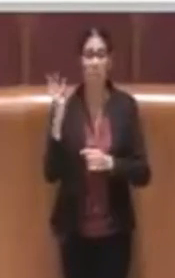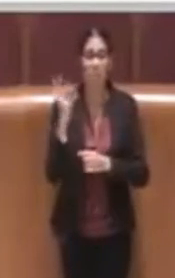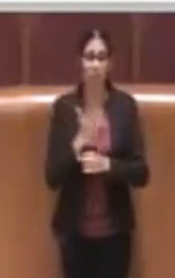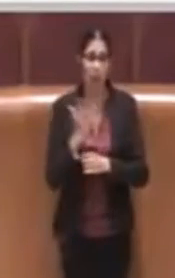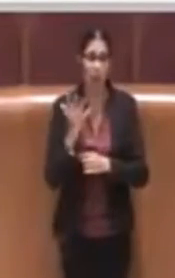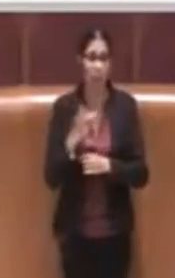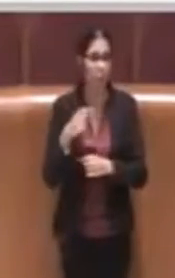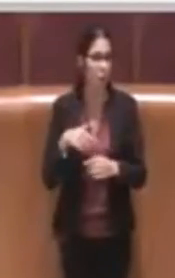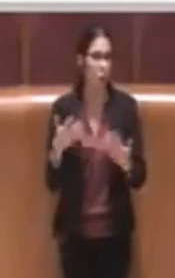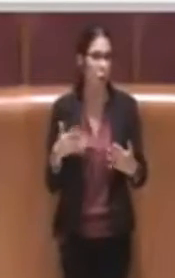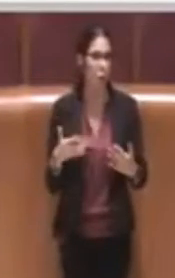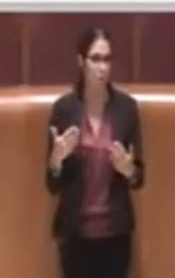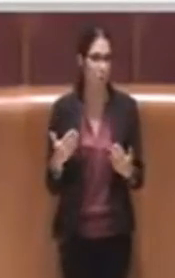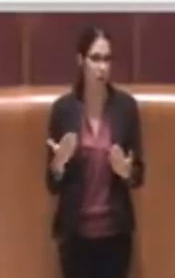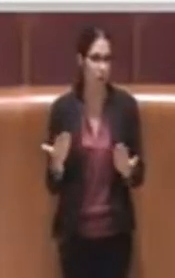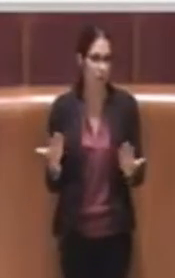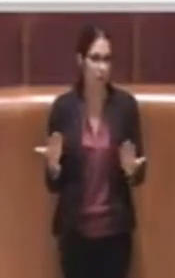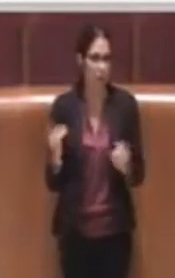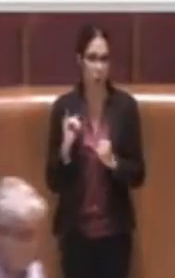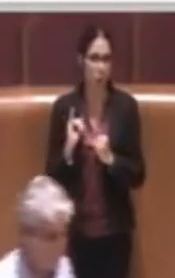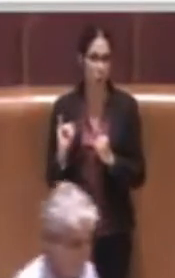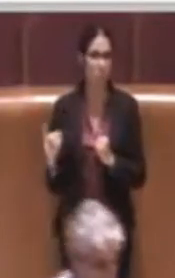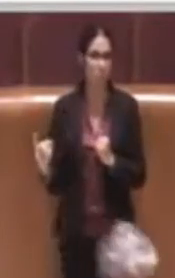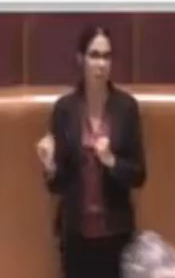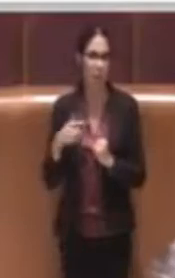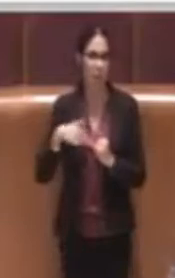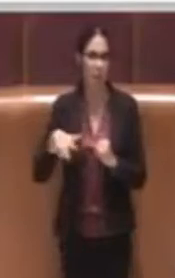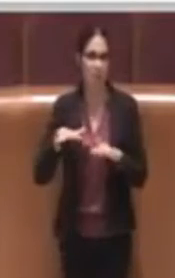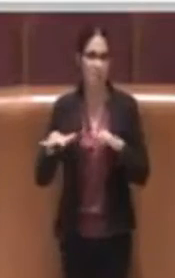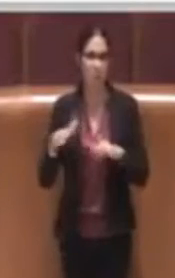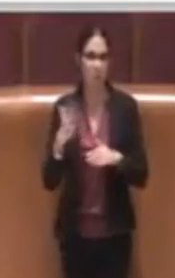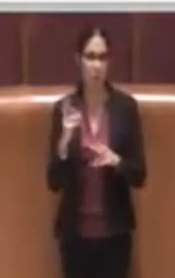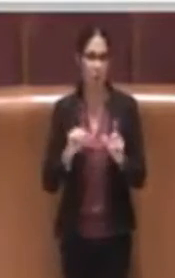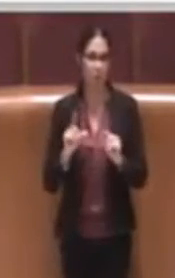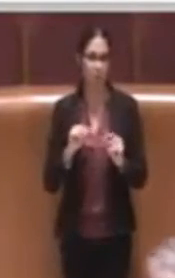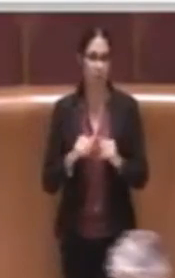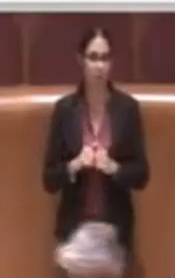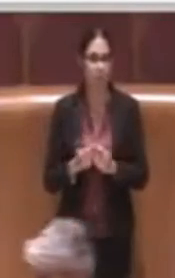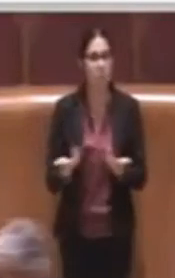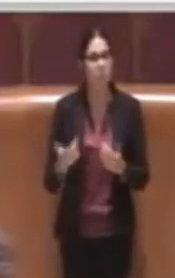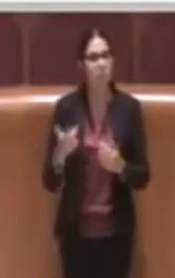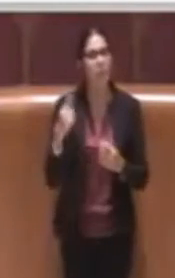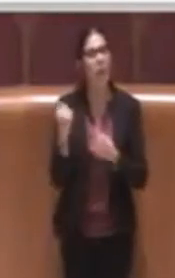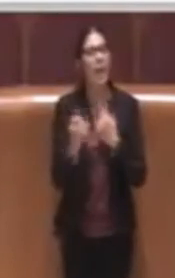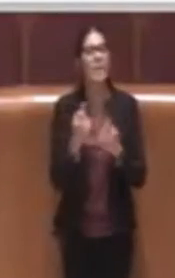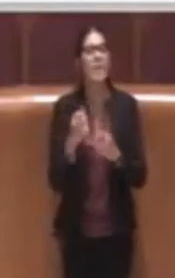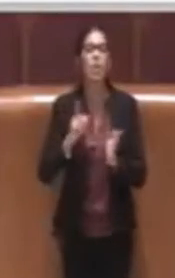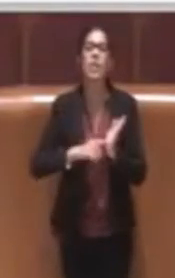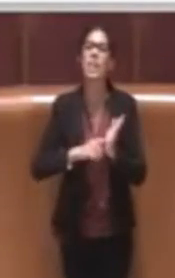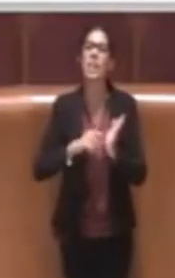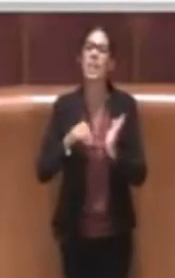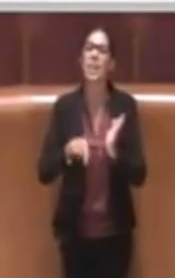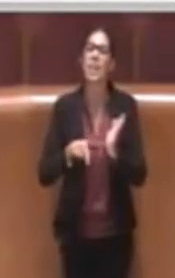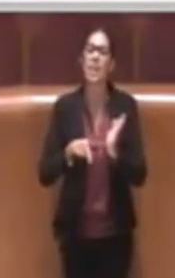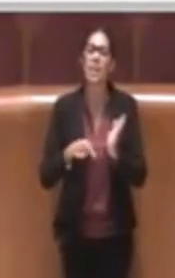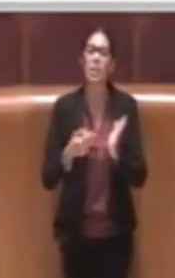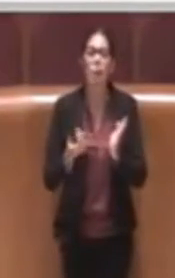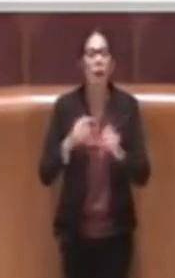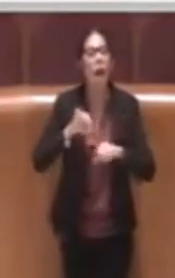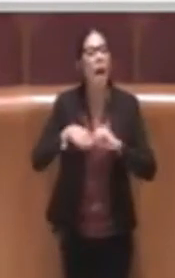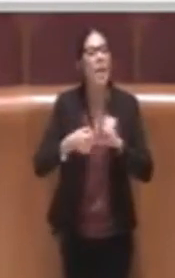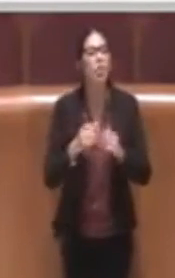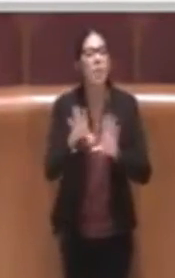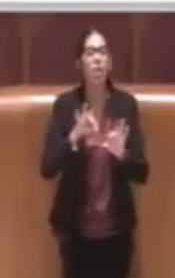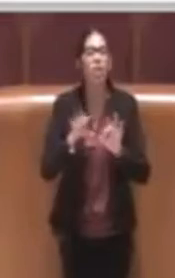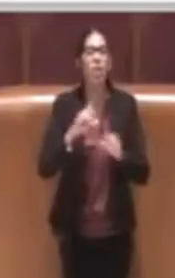siamo molto molto lontani. Ecco, in uno Stato di diritto l'agibilità delle scelte politiche discrezionali discende dal